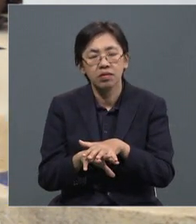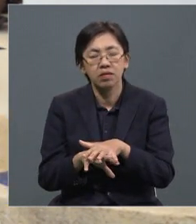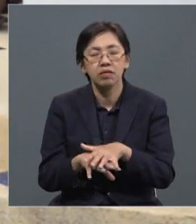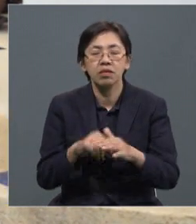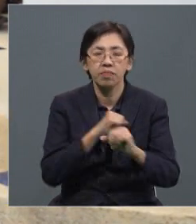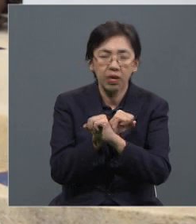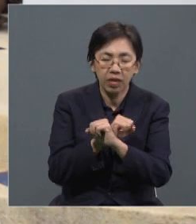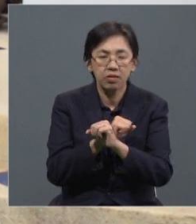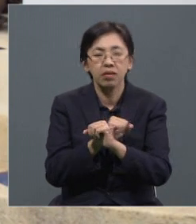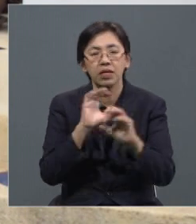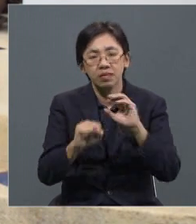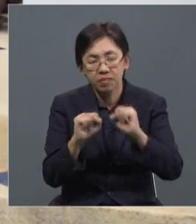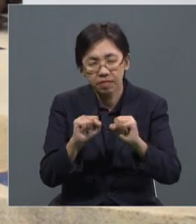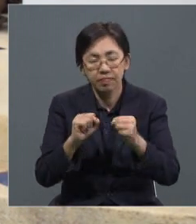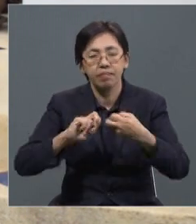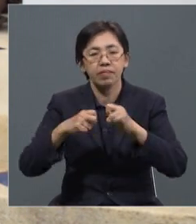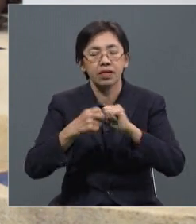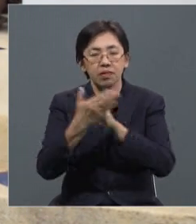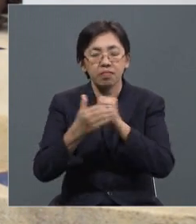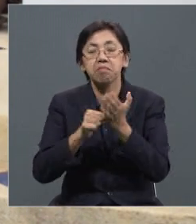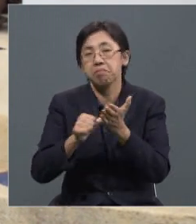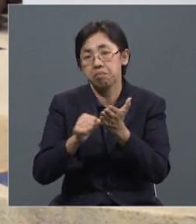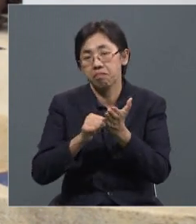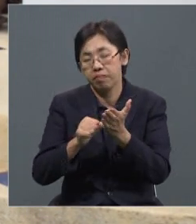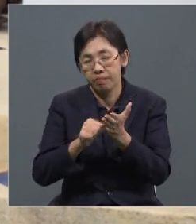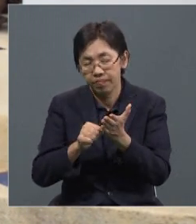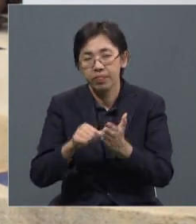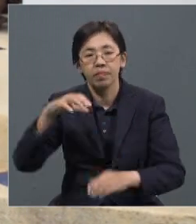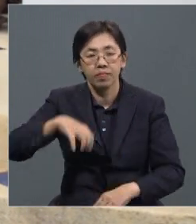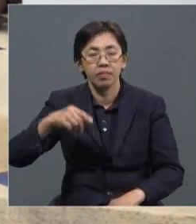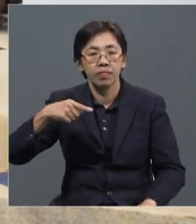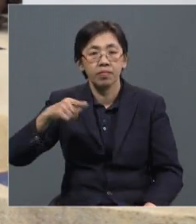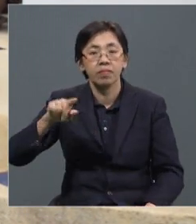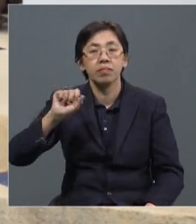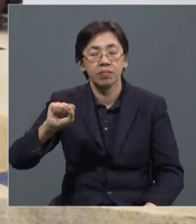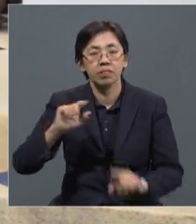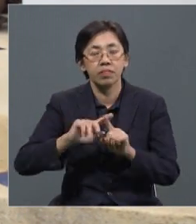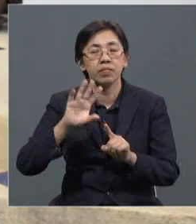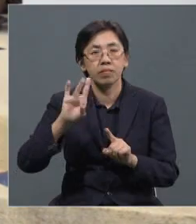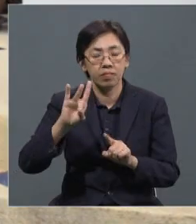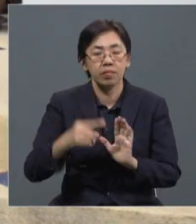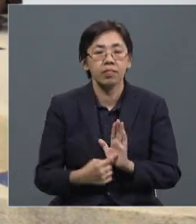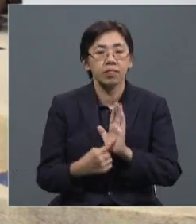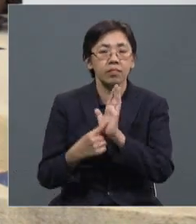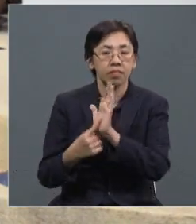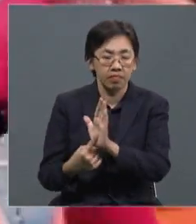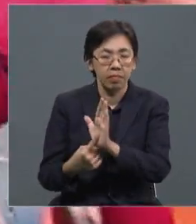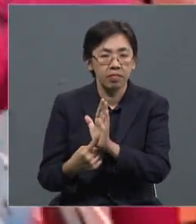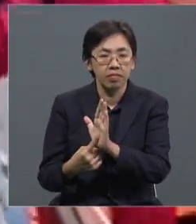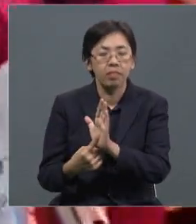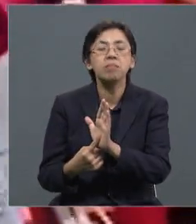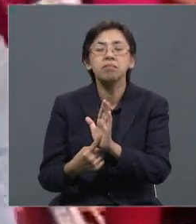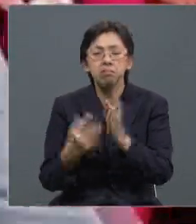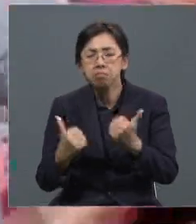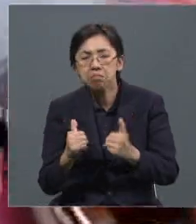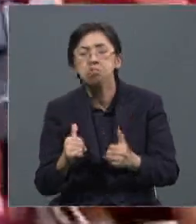ปรามและแก้ไขปัญหายาเสพติดซึ่งทางสำนักงานปปส.ภาค8ก็ได้นำเสนอภาพรวมของส